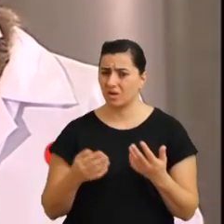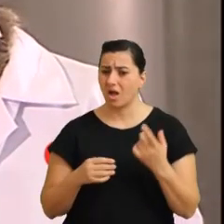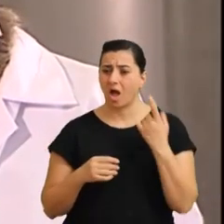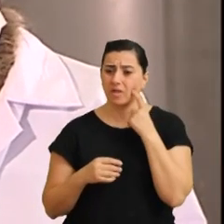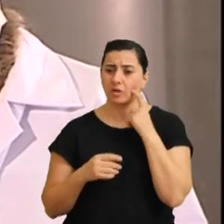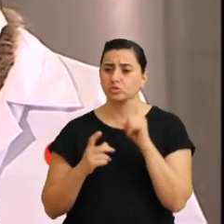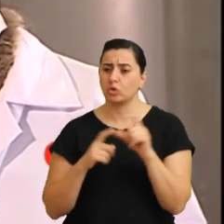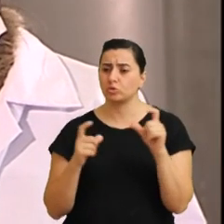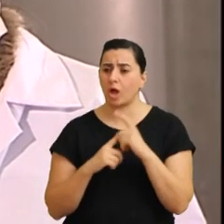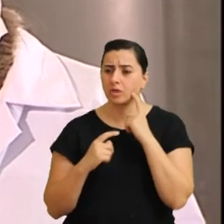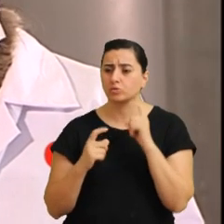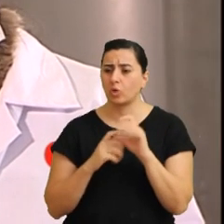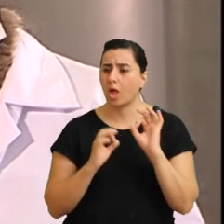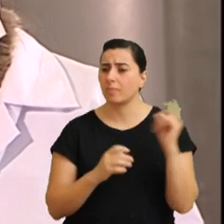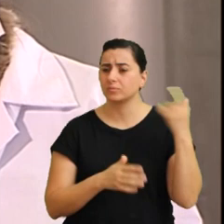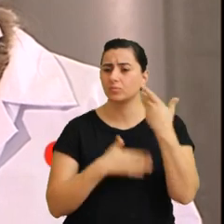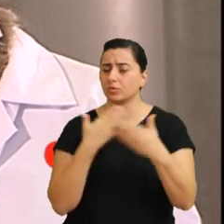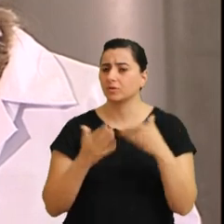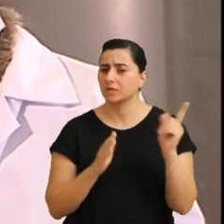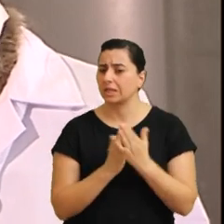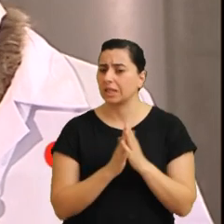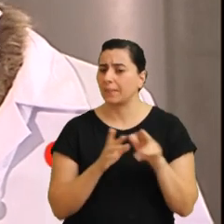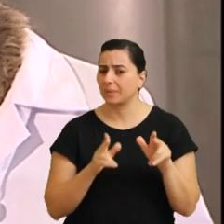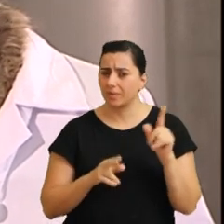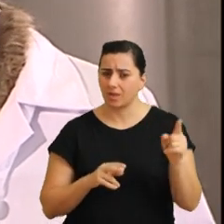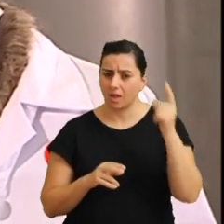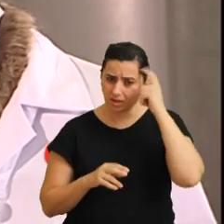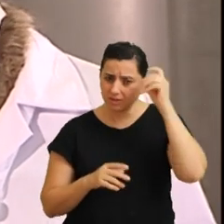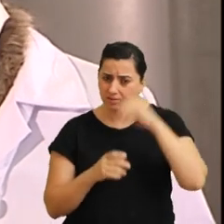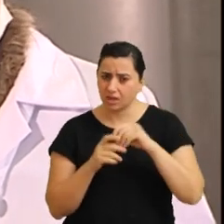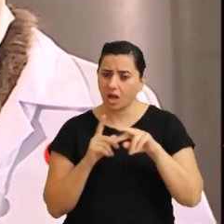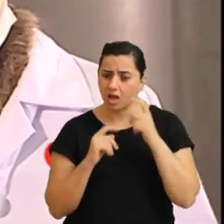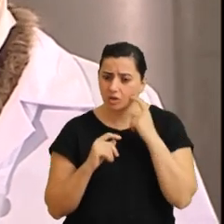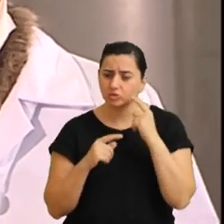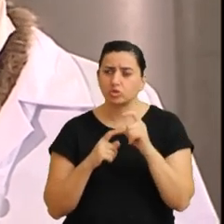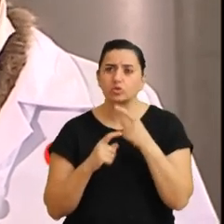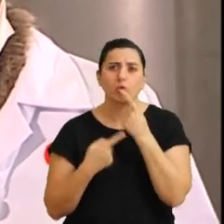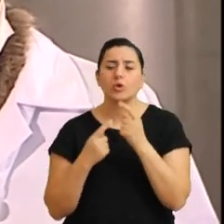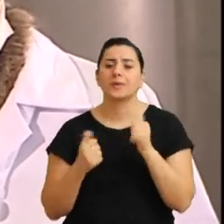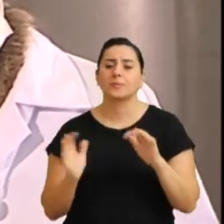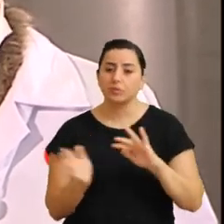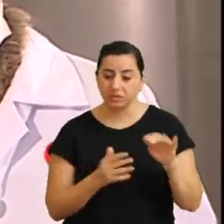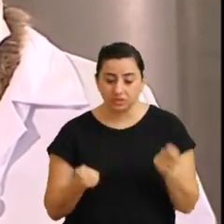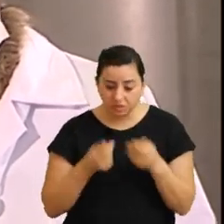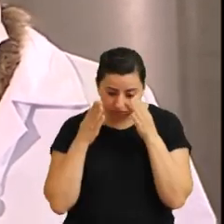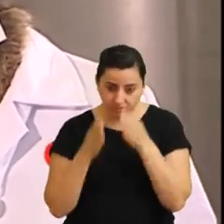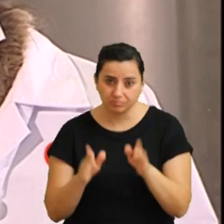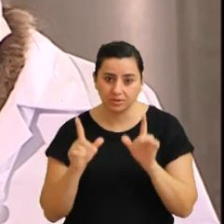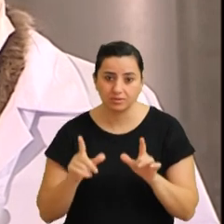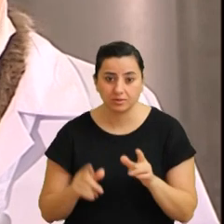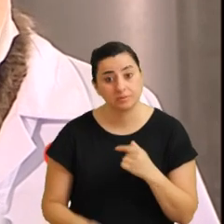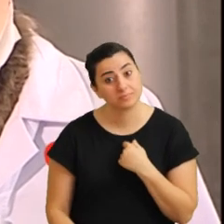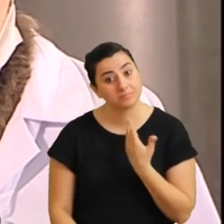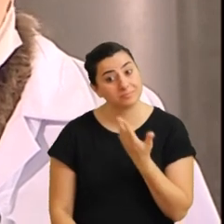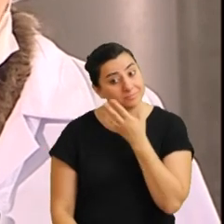Atasözleri, atasözleri, Ay Mert, atasözleri ve deyimler kitabı gibisin. Aklını birazcık atasözlerine yoracağına, birazcık da işine konsantre ol